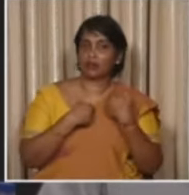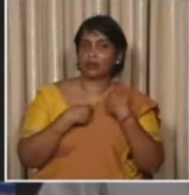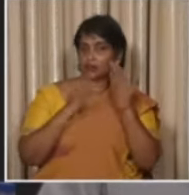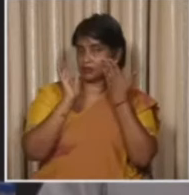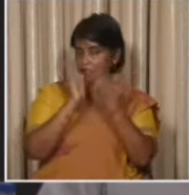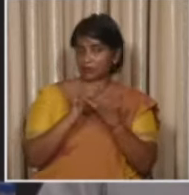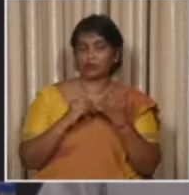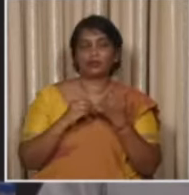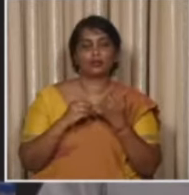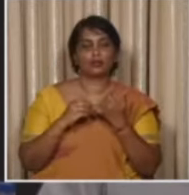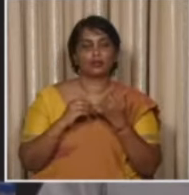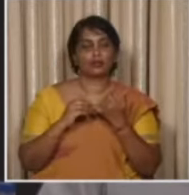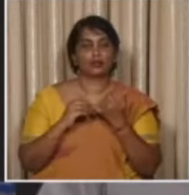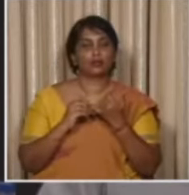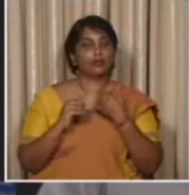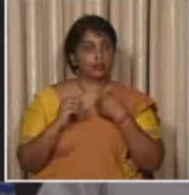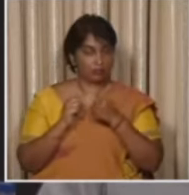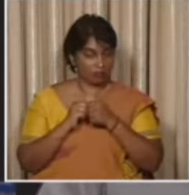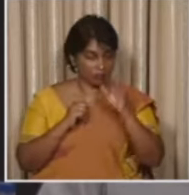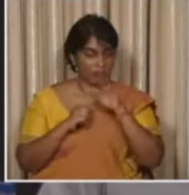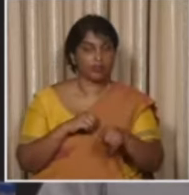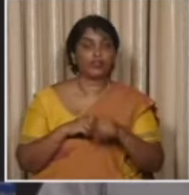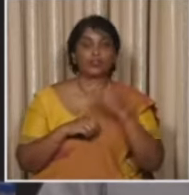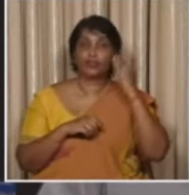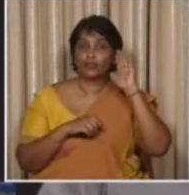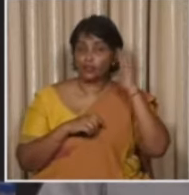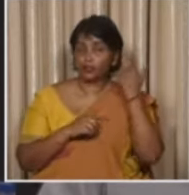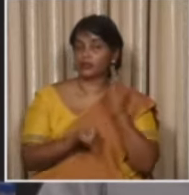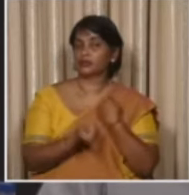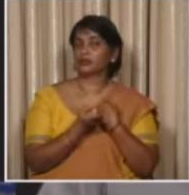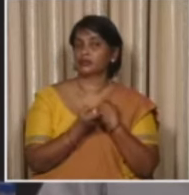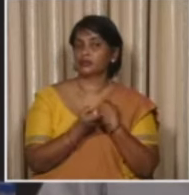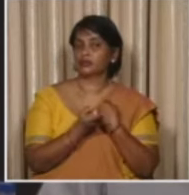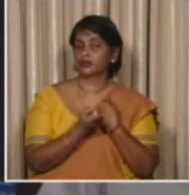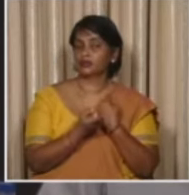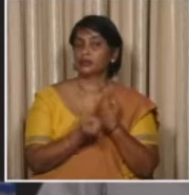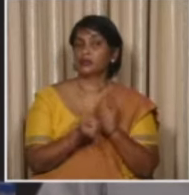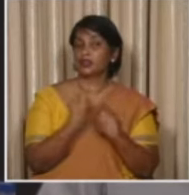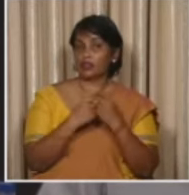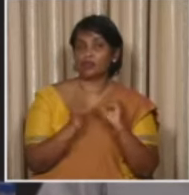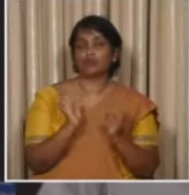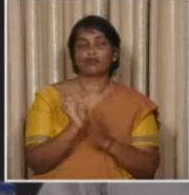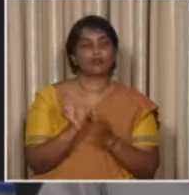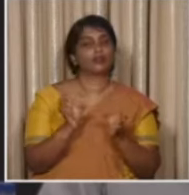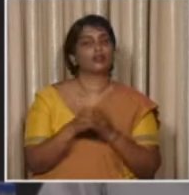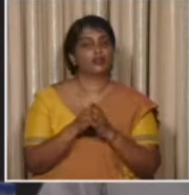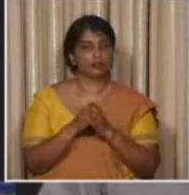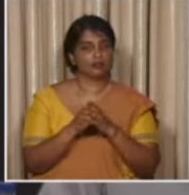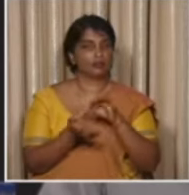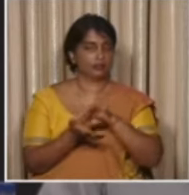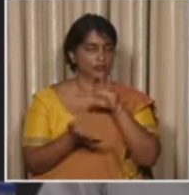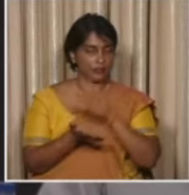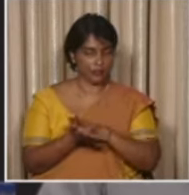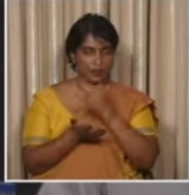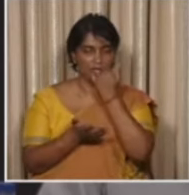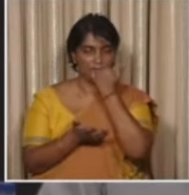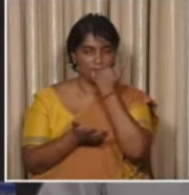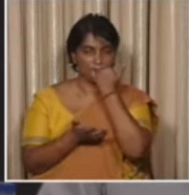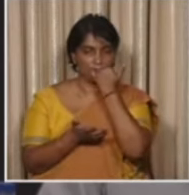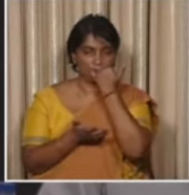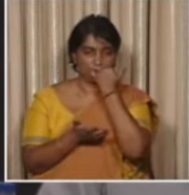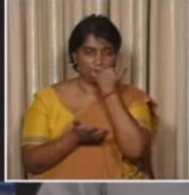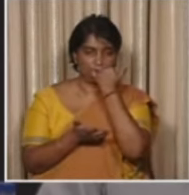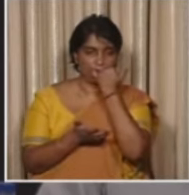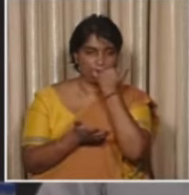තියෙනවා. ඒ තමයි අපි කරන්න හදන්නේ ස්පෙෂල් ඉන්වෙස්ටිගේෂන් කමිෂන් එකක් අපි ස්ථාපනය කරනවා. Commission of Inquiry